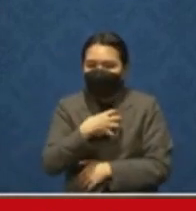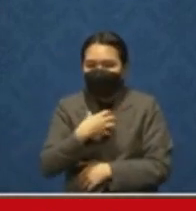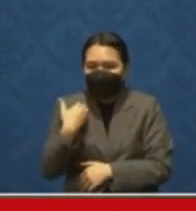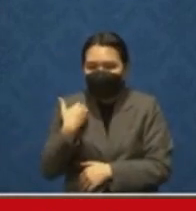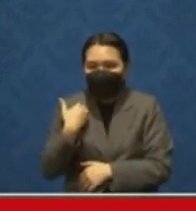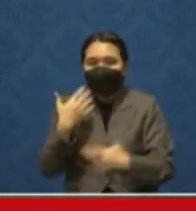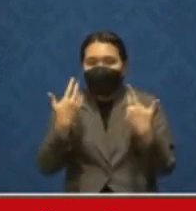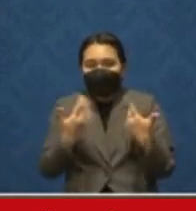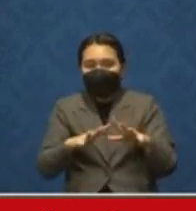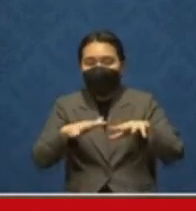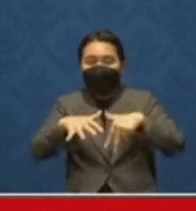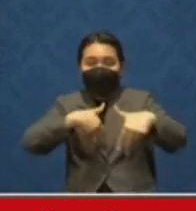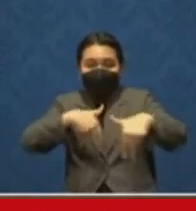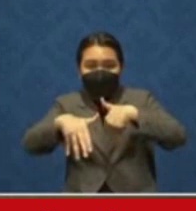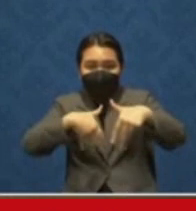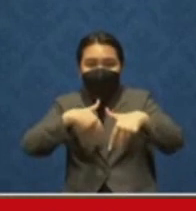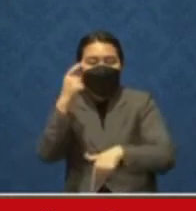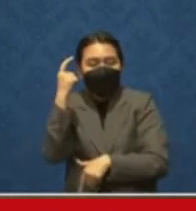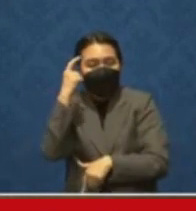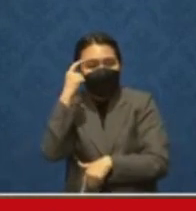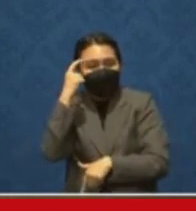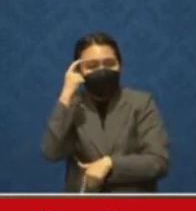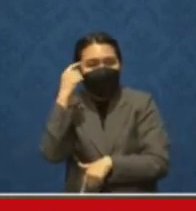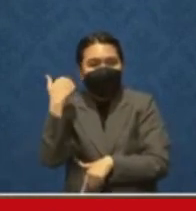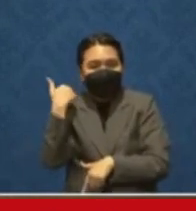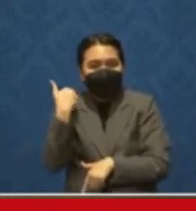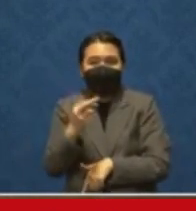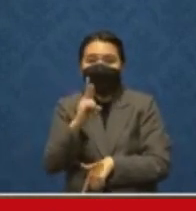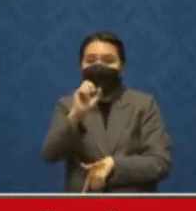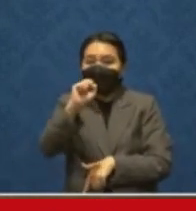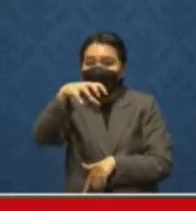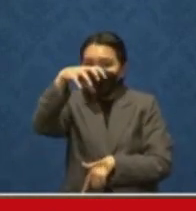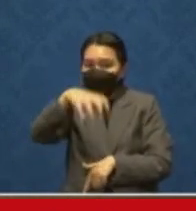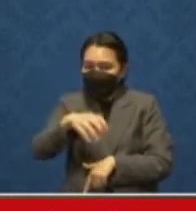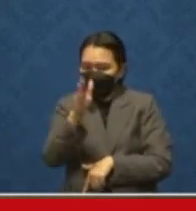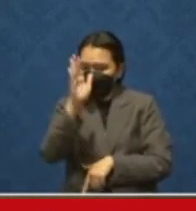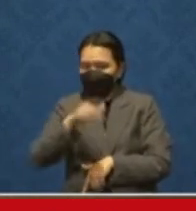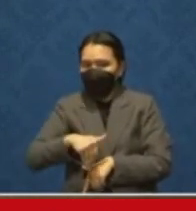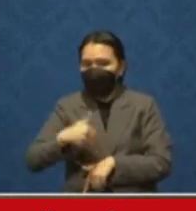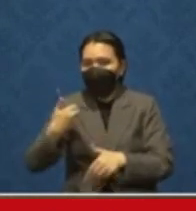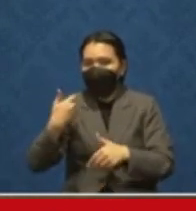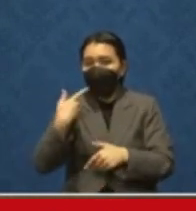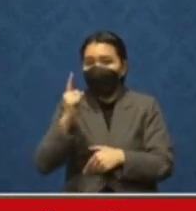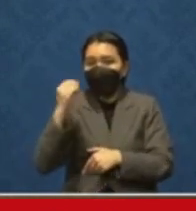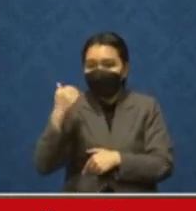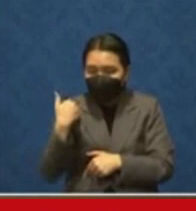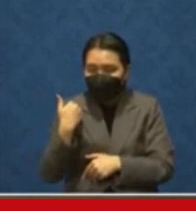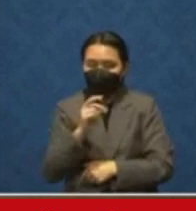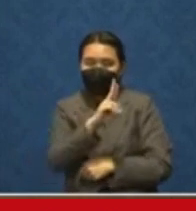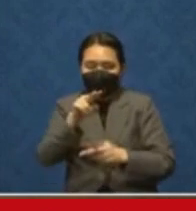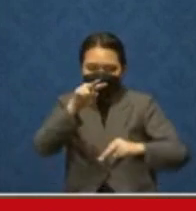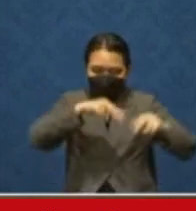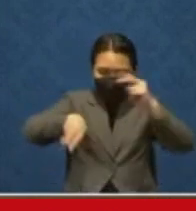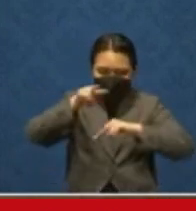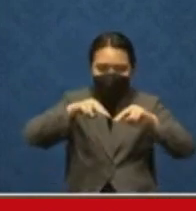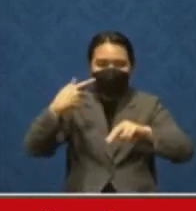เมียเล็กเมียน้อยเขาจะล่อกันด้วยนี่คุณค่าที่พวกเราอยากจะให้มันเกิดแล้วประชา